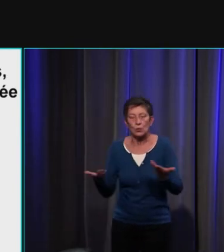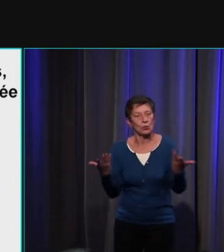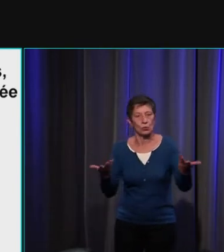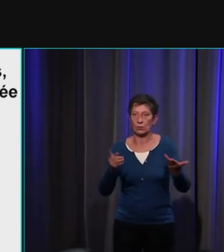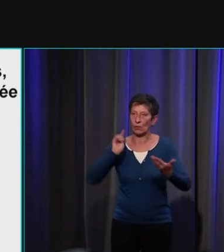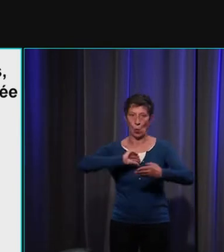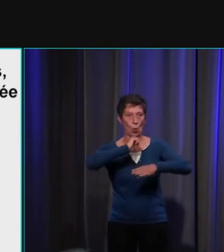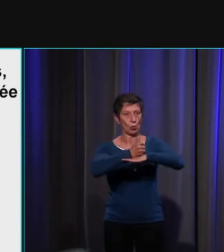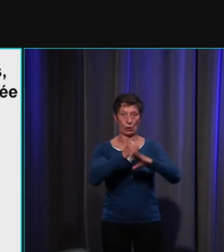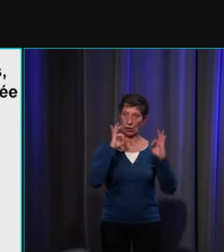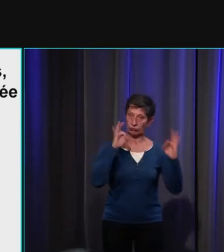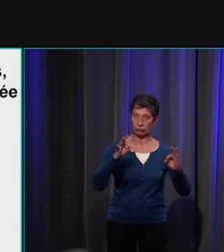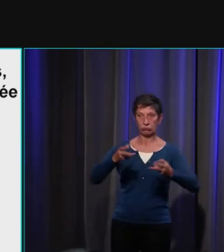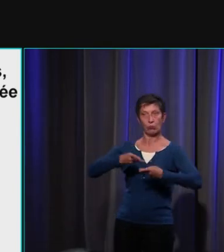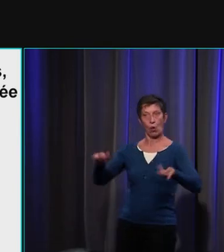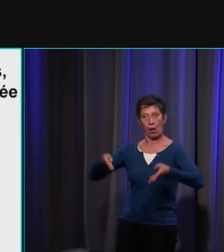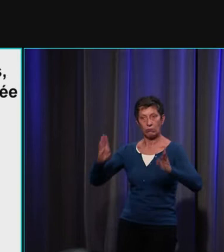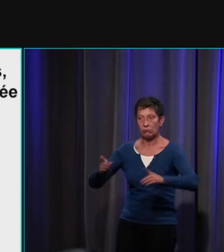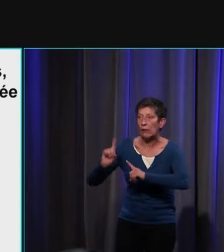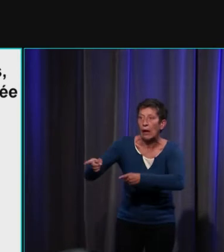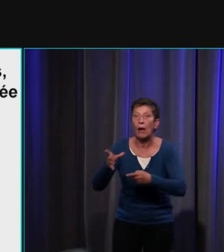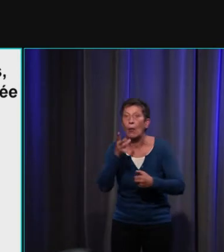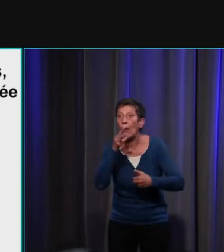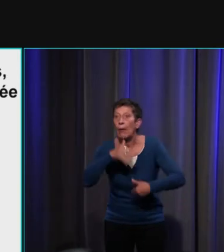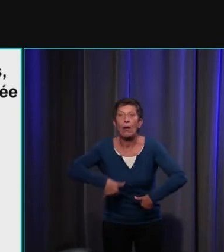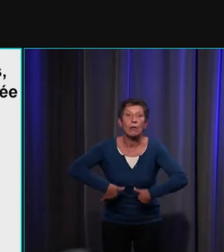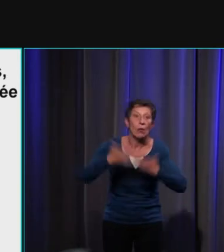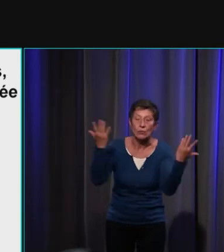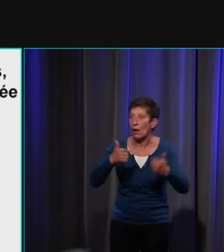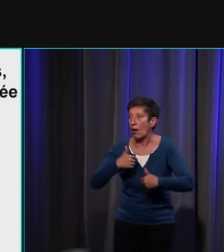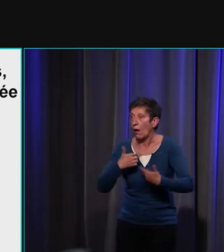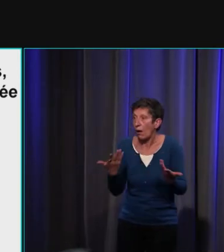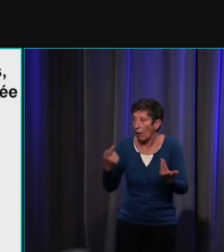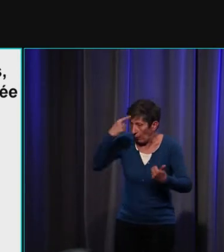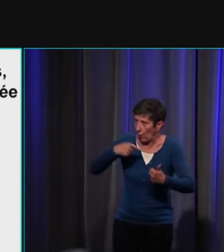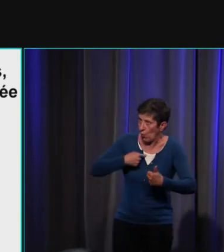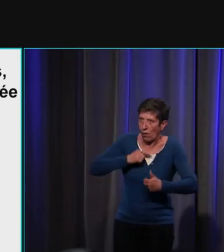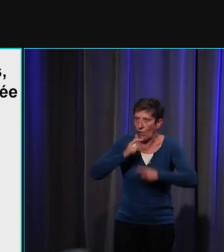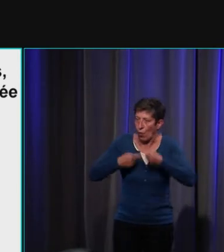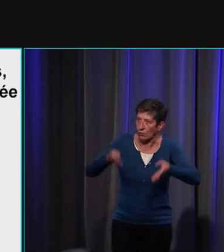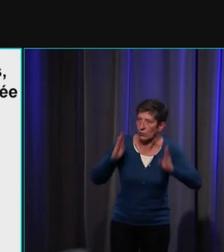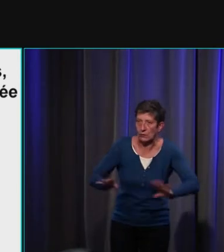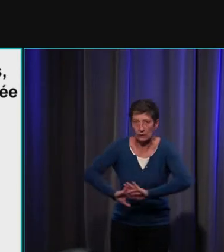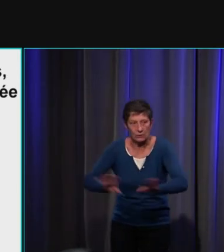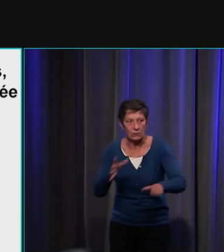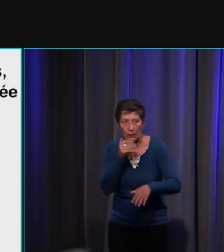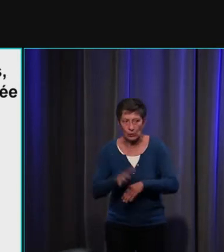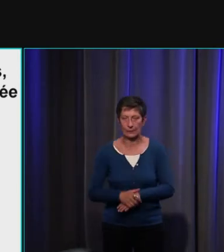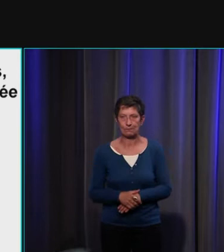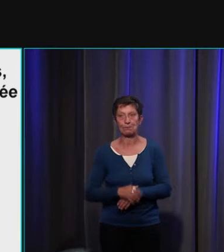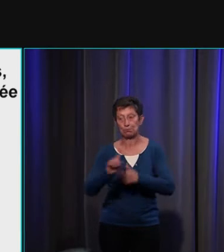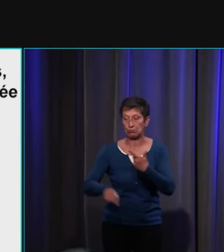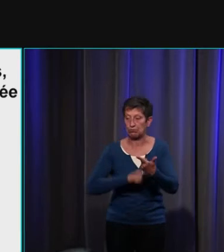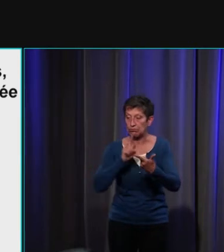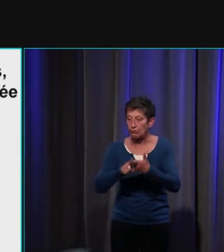légitime on peut pas exercer là violence motu proprio pour son compte deuxième idée la